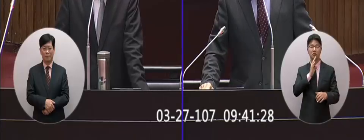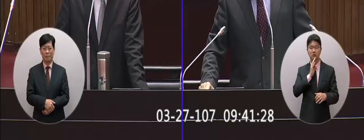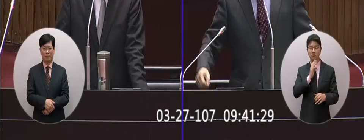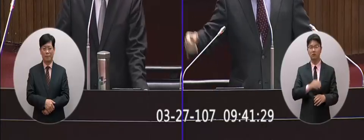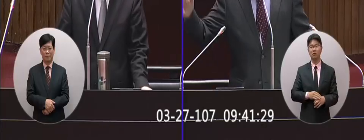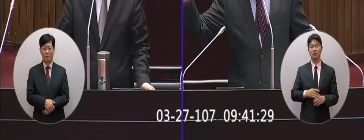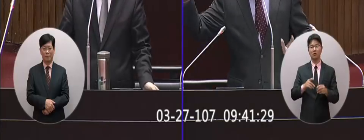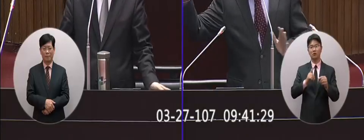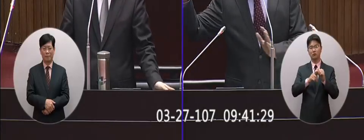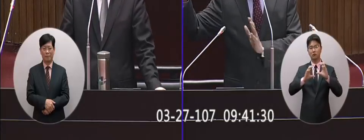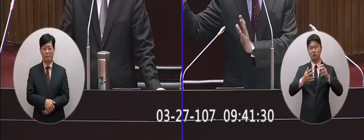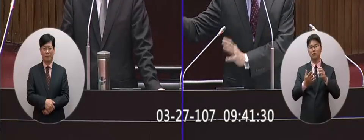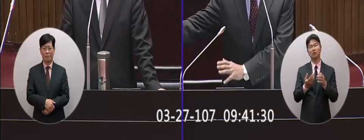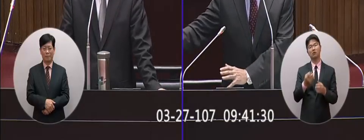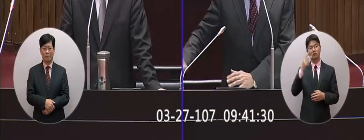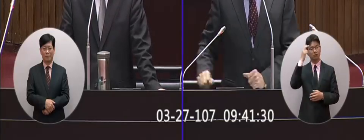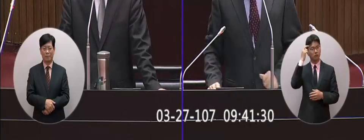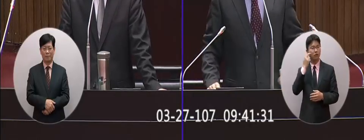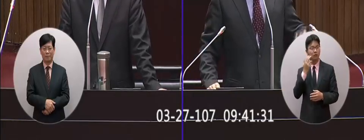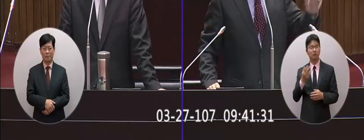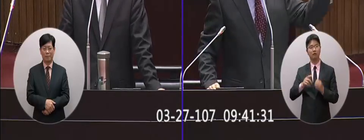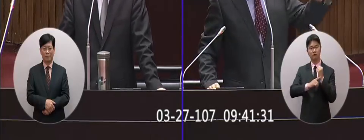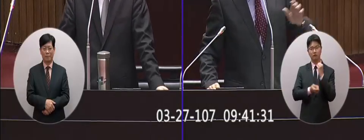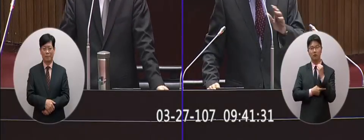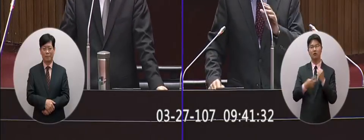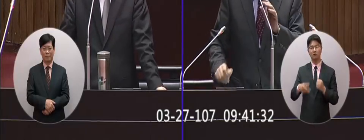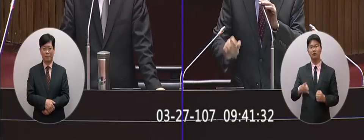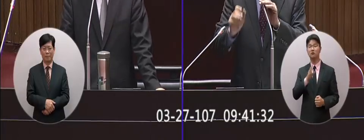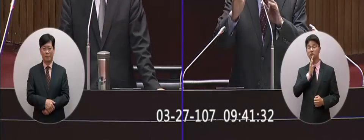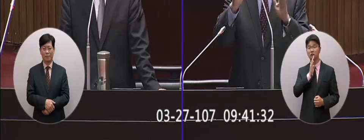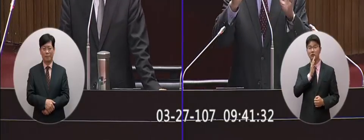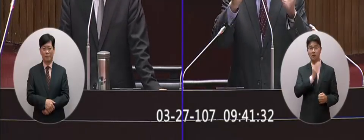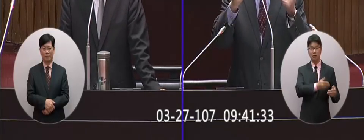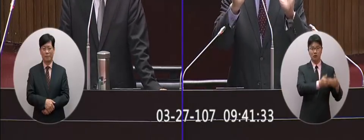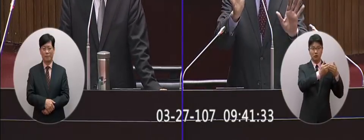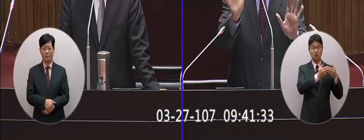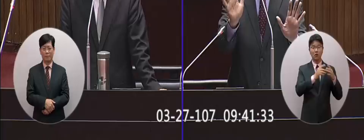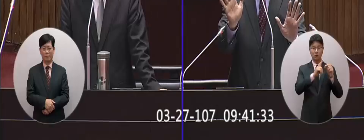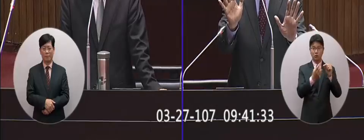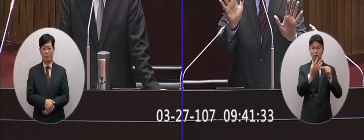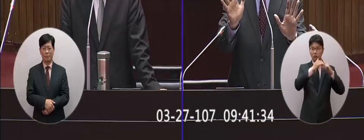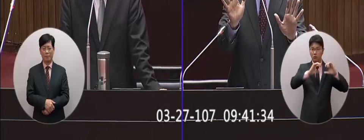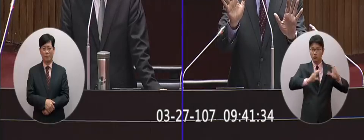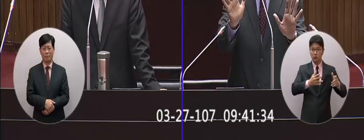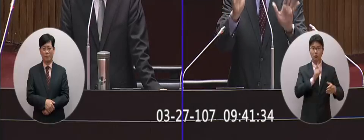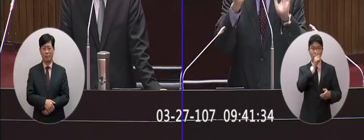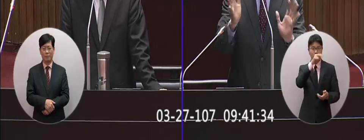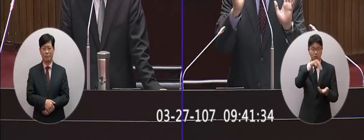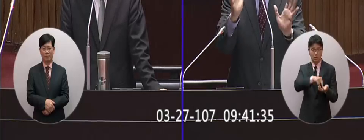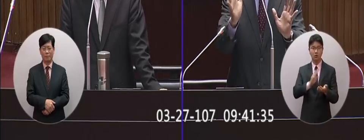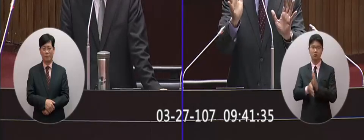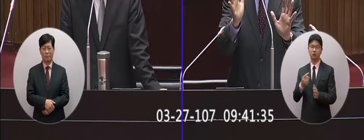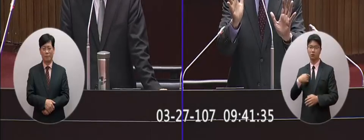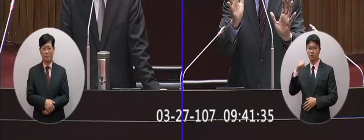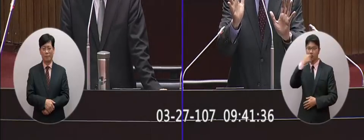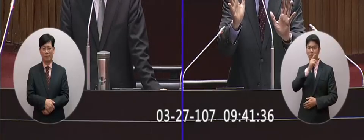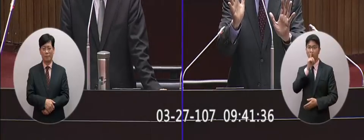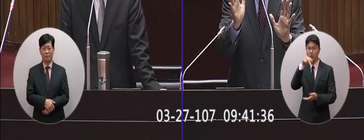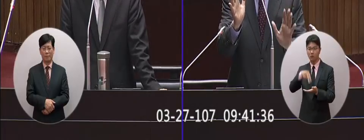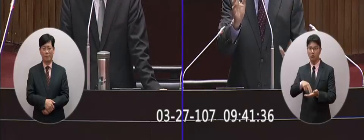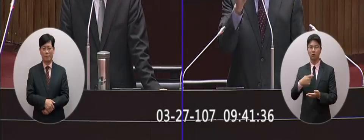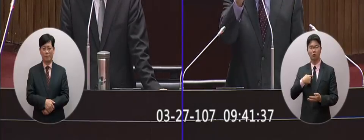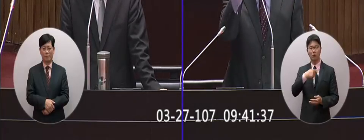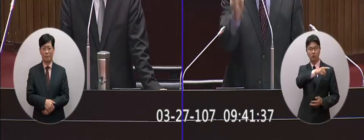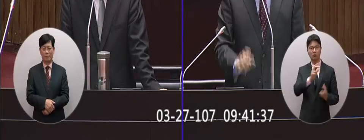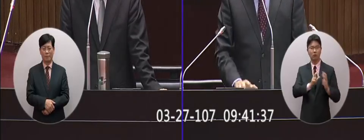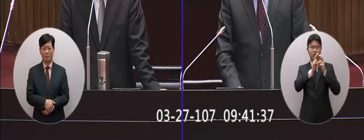关系条例，到底是中华民国独立还是台湾独立？院长，我无时间跟你辩，这内底一定会产生这些